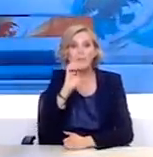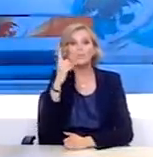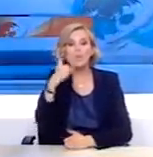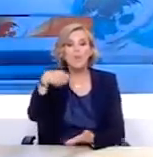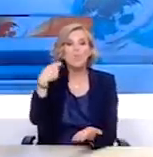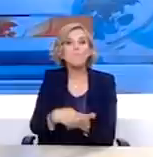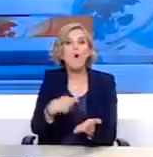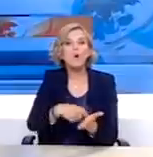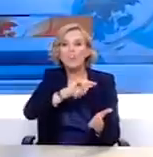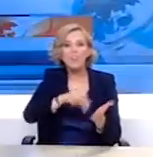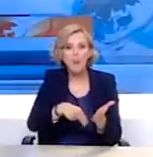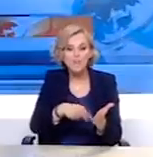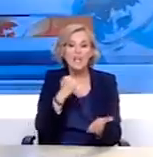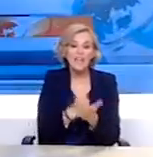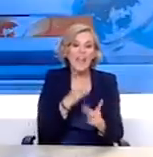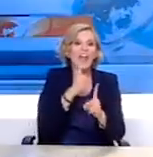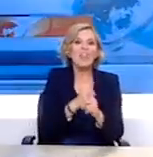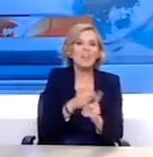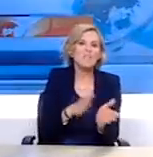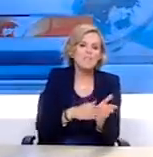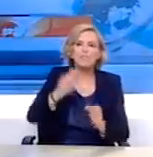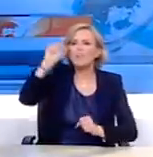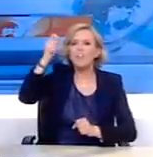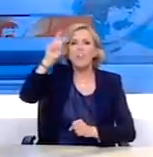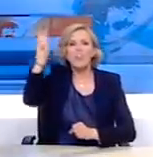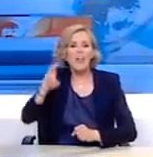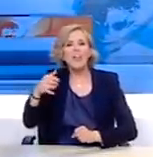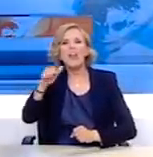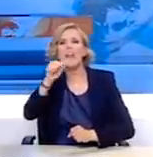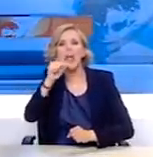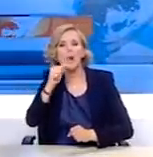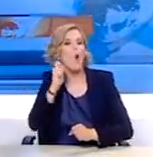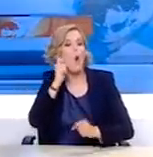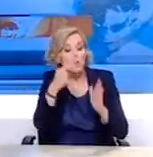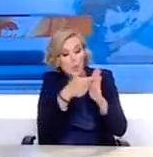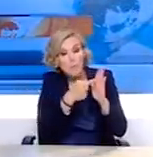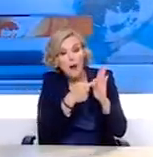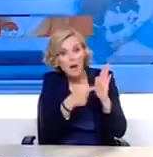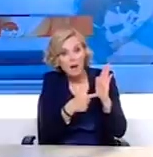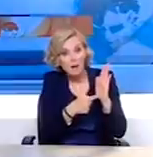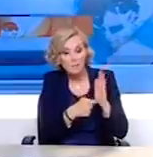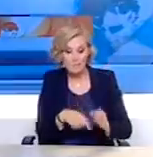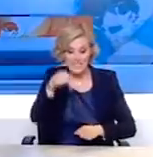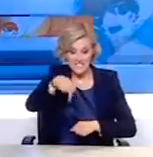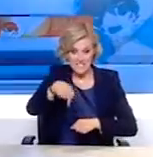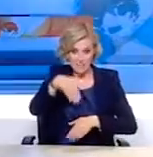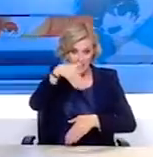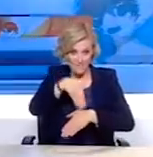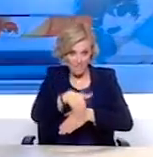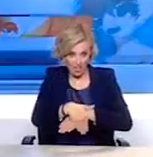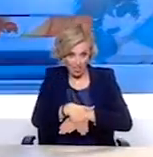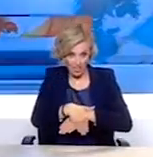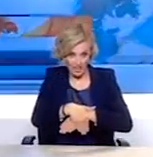ειδική βεβαίωση μόνιμης κατοικίας. Επίσης, από σήμερα το βράδυ και για όλο το προβλεπόμενο διάστημα, σε περίπτωση που